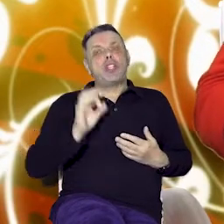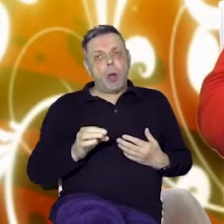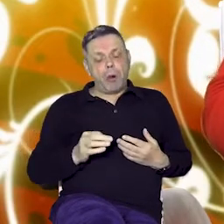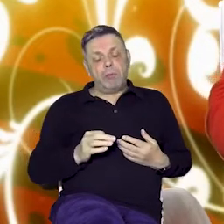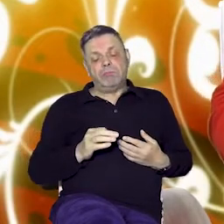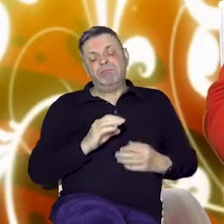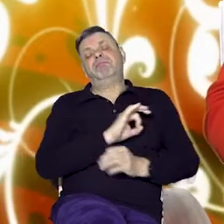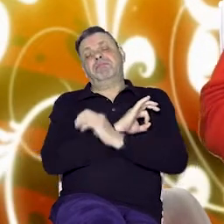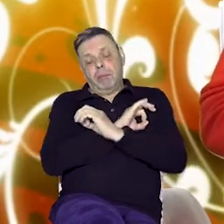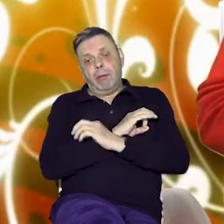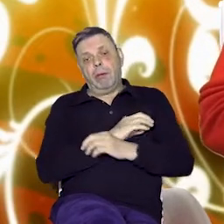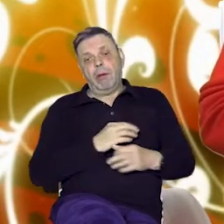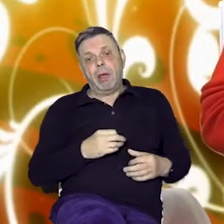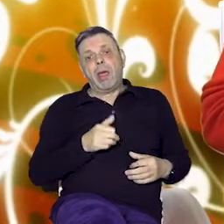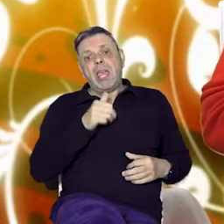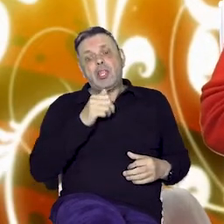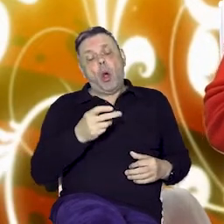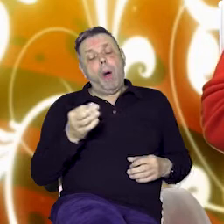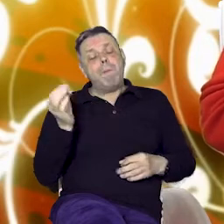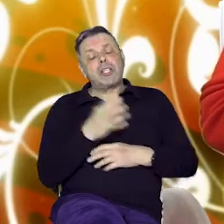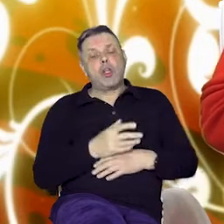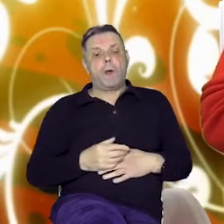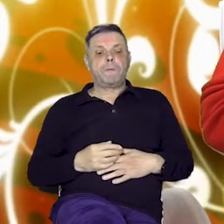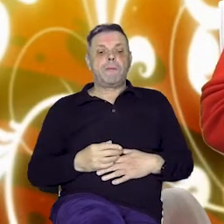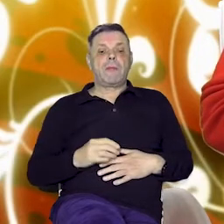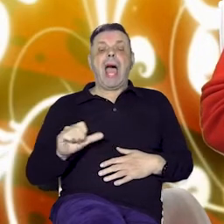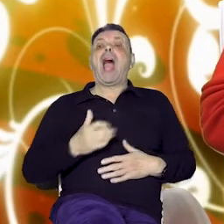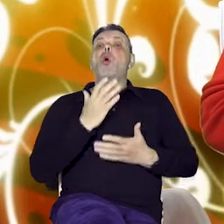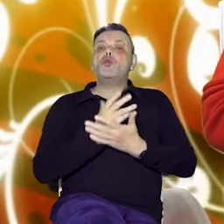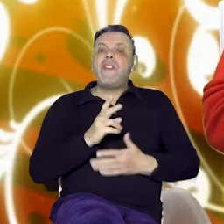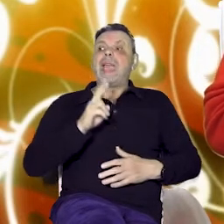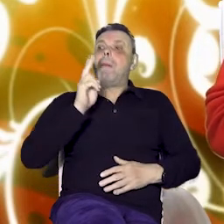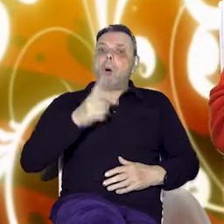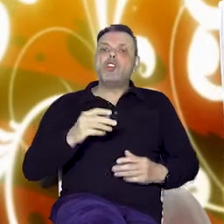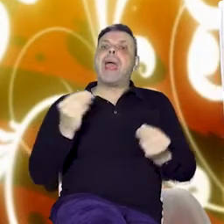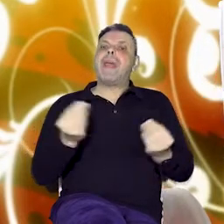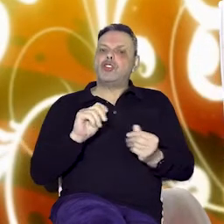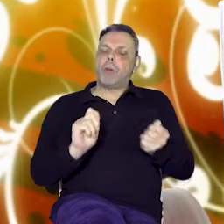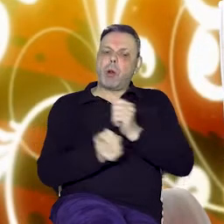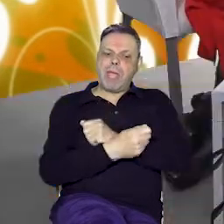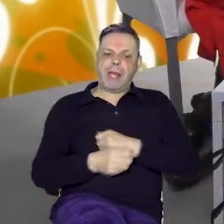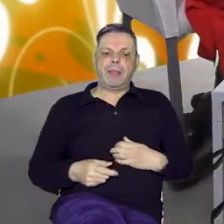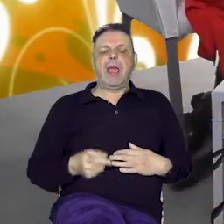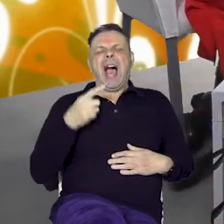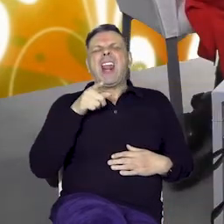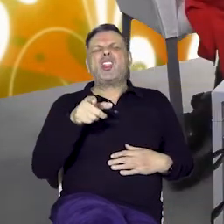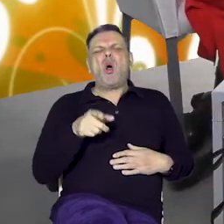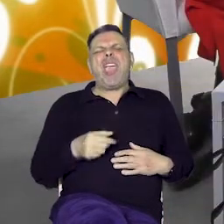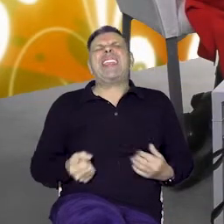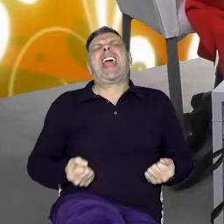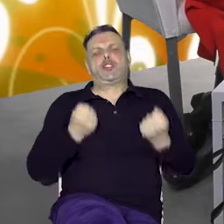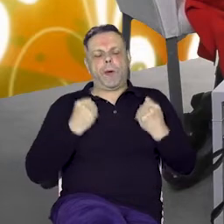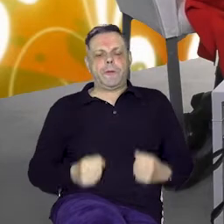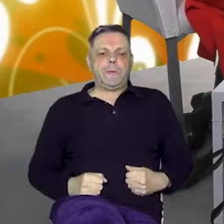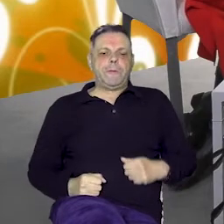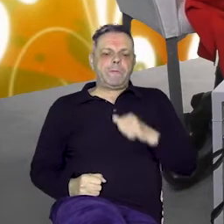ishod u jednom vrlo skorom periodu. A čovjek još uvijek ima priliku nešto promijeniti. Ali vidite da to teško ide. Jako teško. Teško